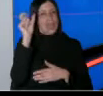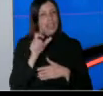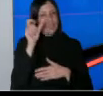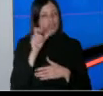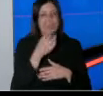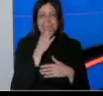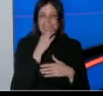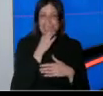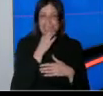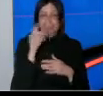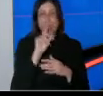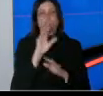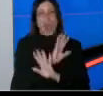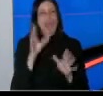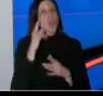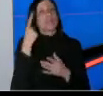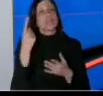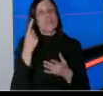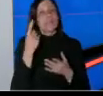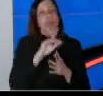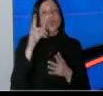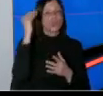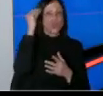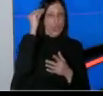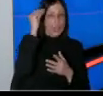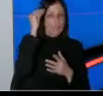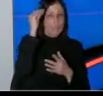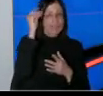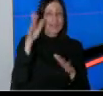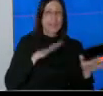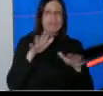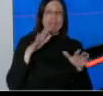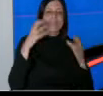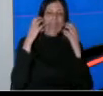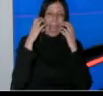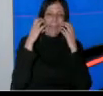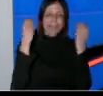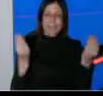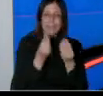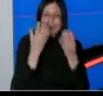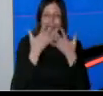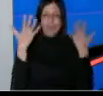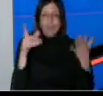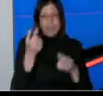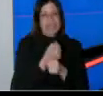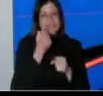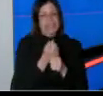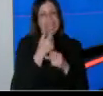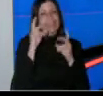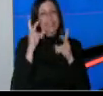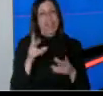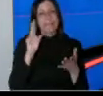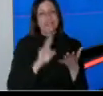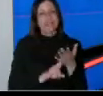בטח הצעירים, אבל לא רק, לא יודעים סלש לא זוכרים, שממשלת רבין בדברים הגדולים שהיא עשתה, זה התאפשר